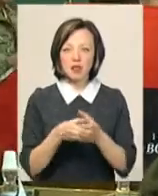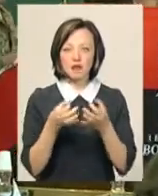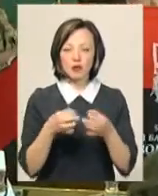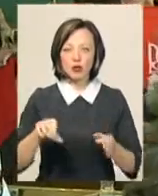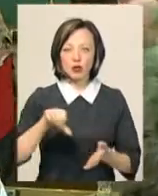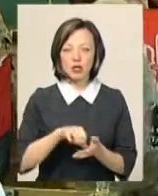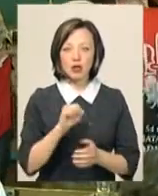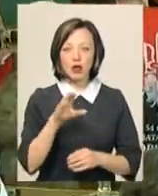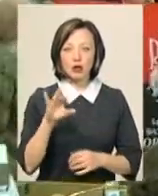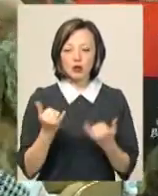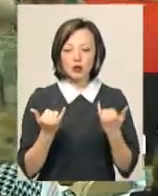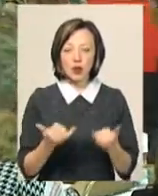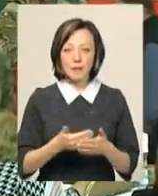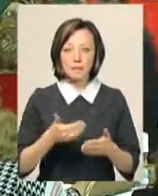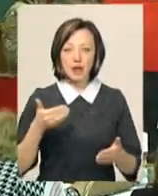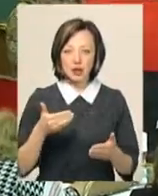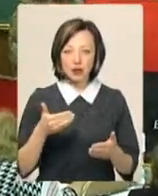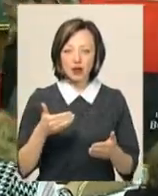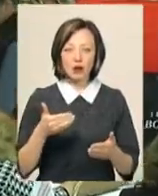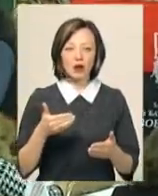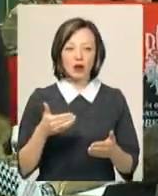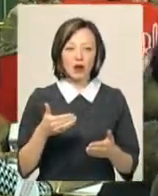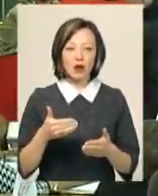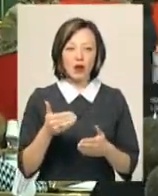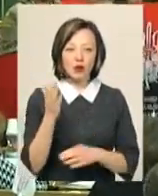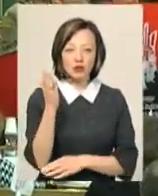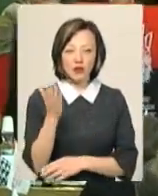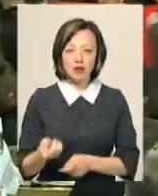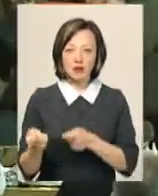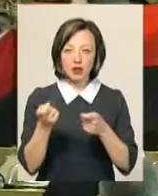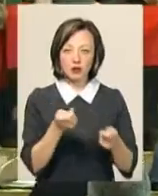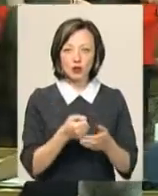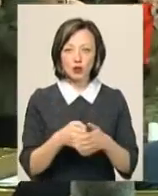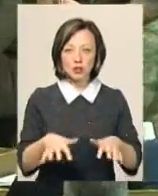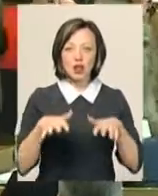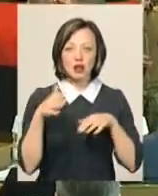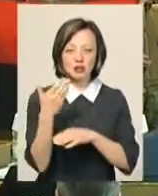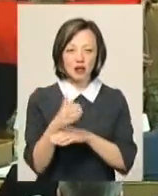АТО. Сьогодні перед голосуванням вони заносять до зали стяг.